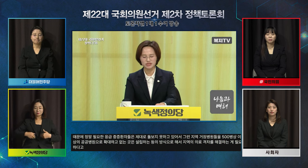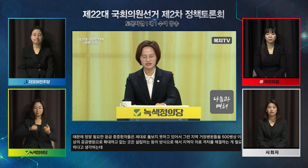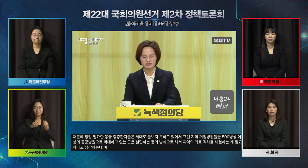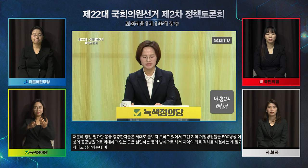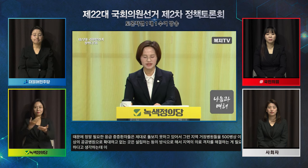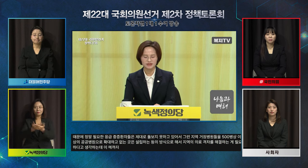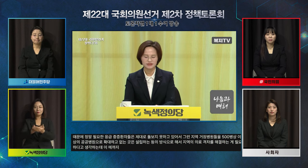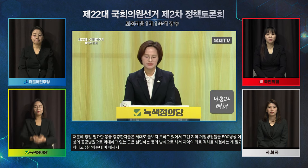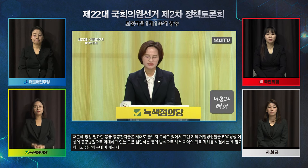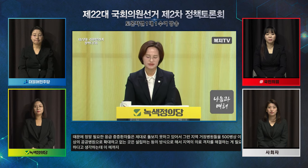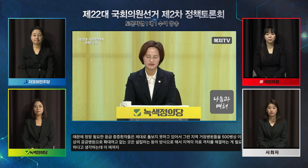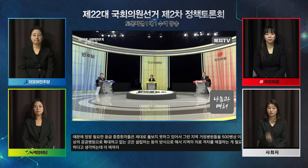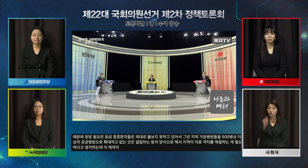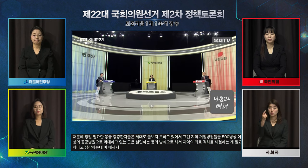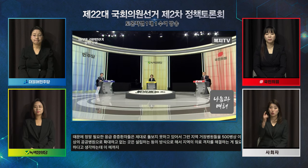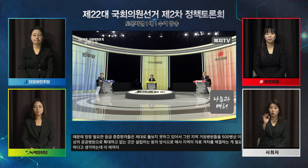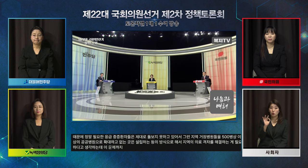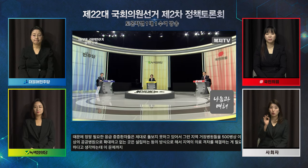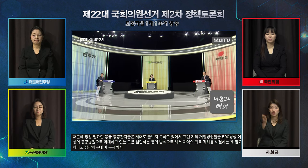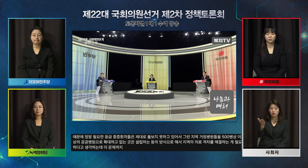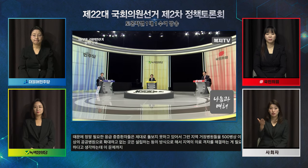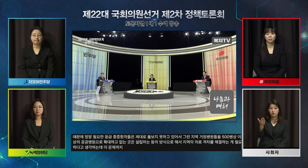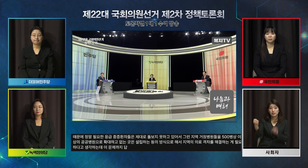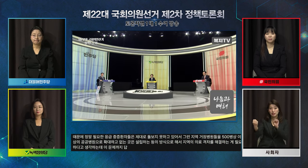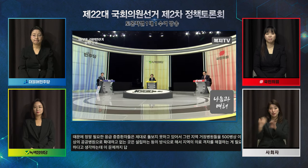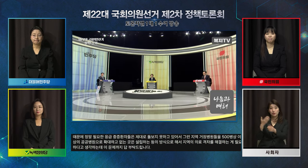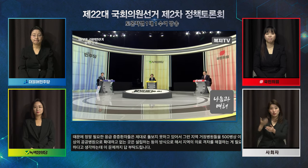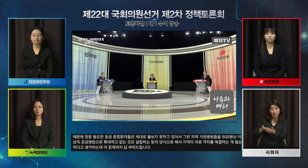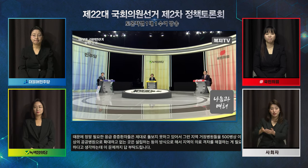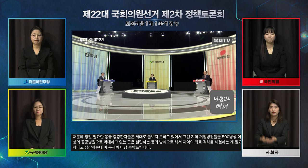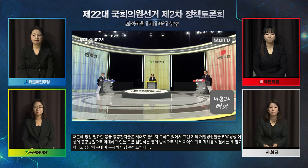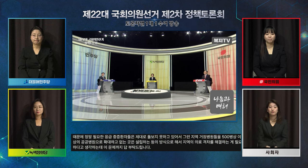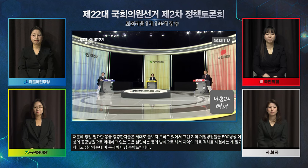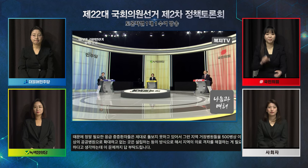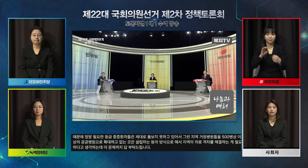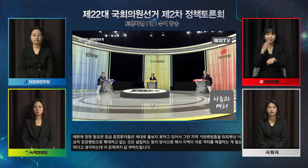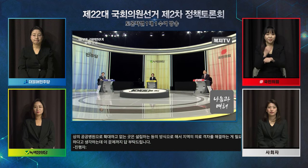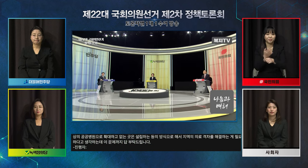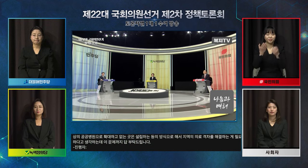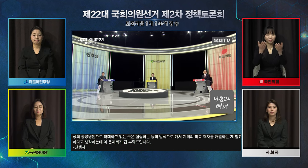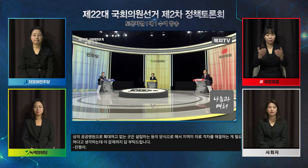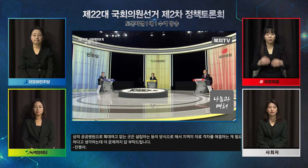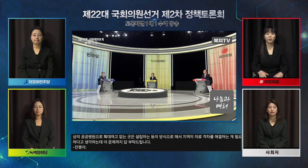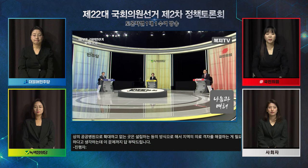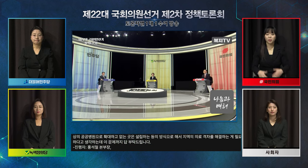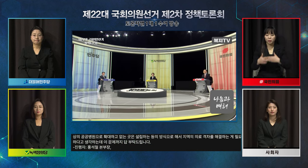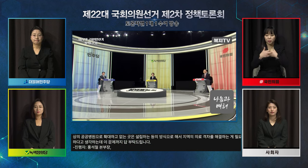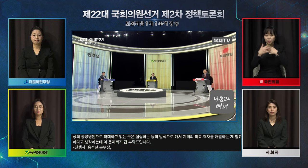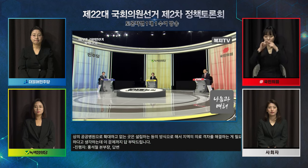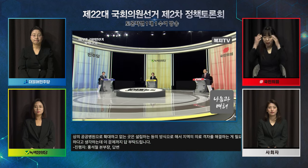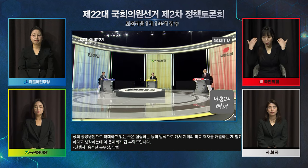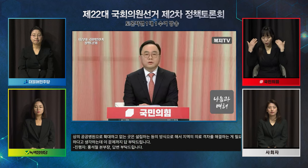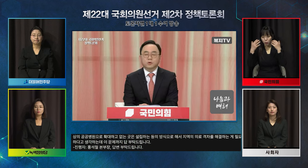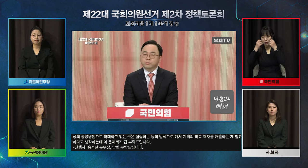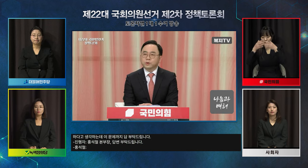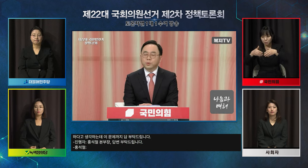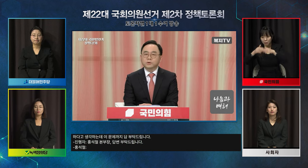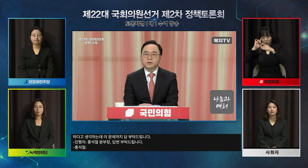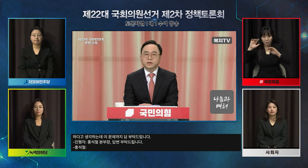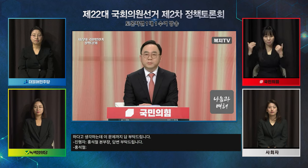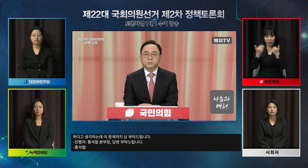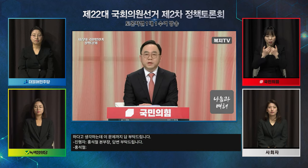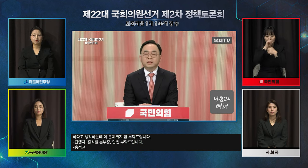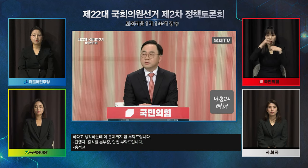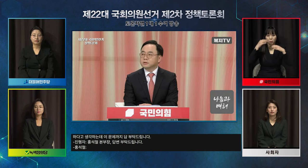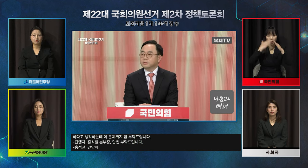좀 답을 부탁드립니다. 홍석철 본부장 답변해 주시죠. 간단히 답을 드리겠습니다. 의대 신설을 반대한다는 게 정부의